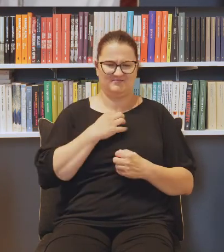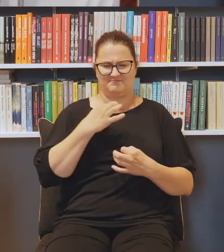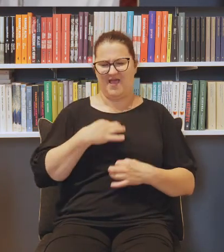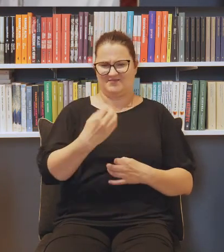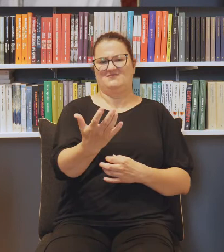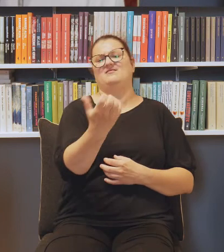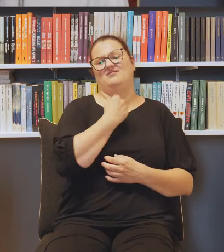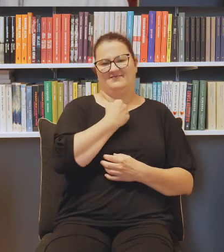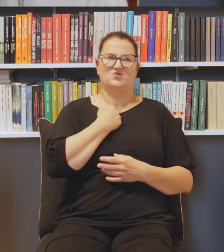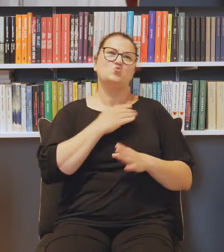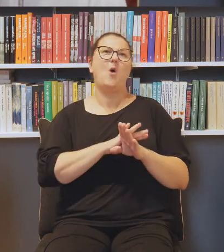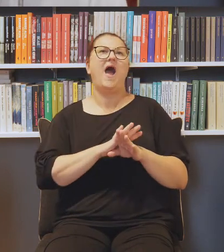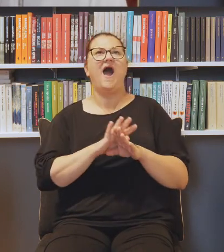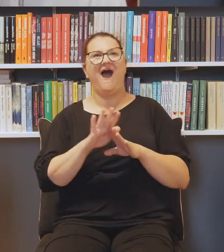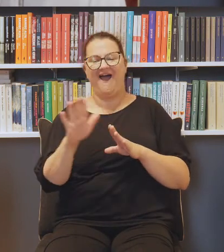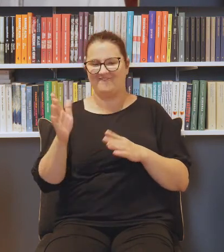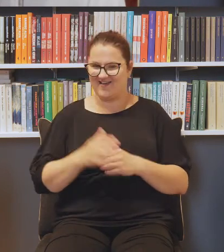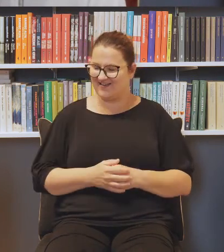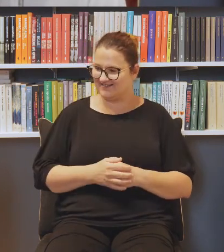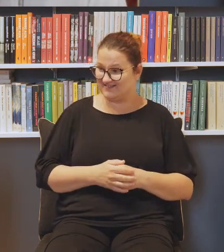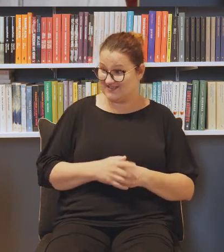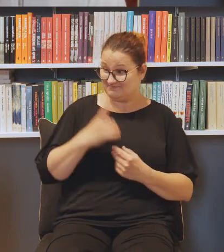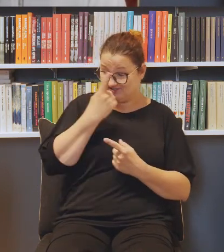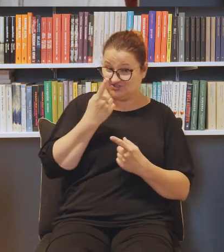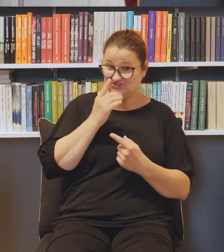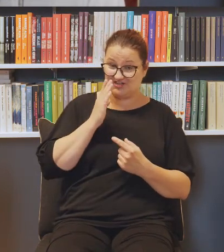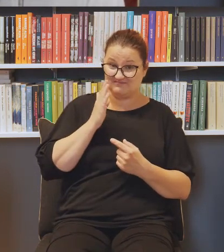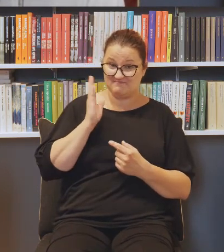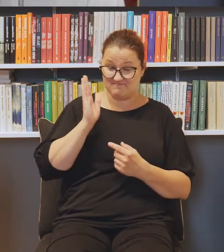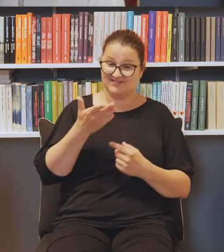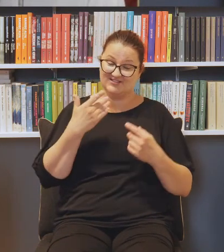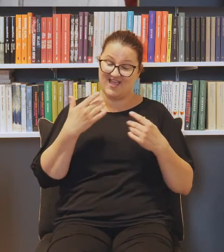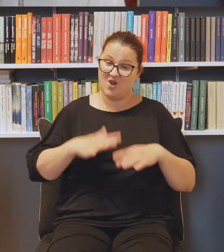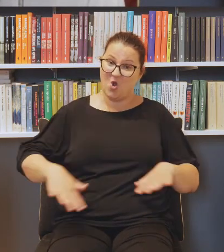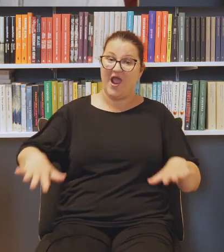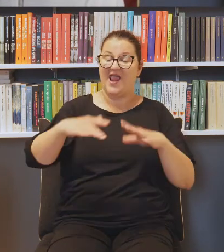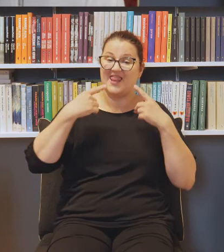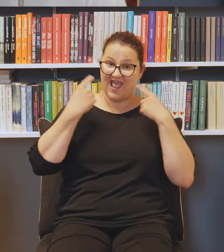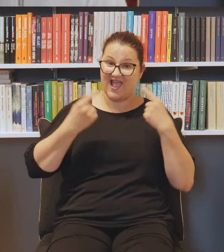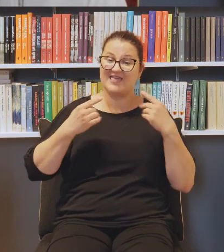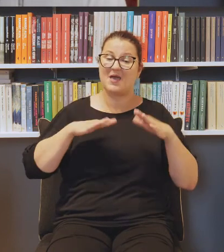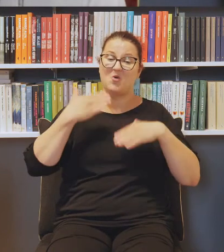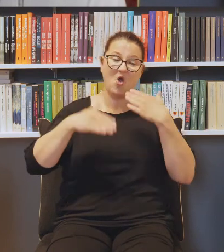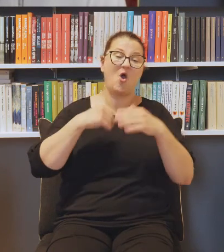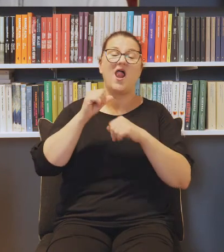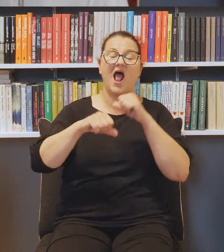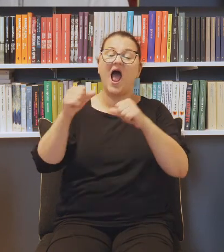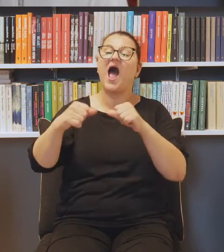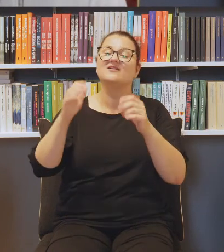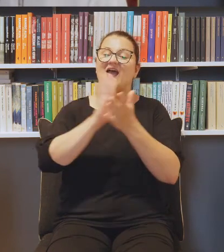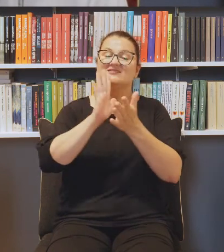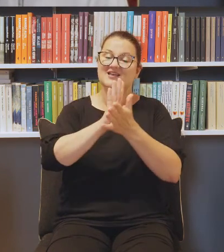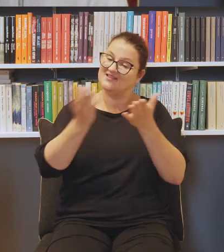Zwała, a tak to... Czy myślisz, że zostaniesz kolejną lokalną legendą, o której po latach nowe życie Pabianic będzie